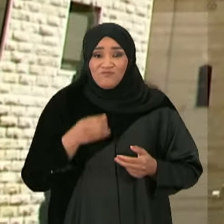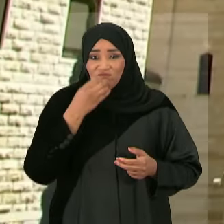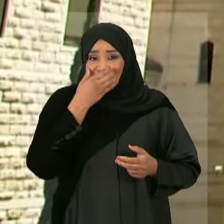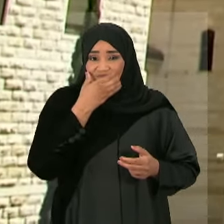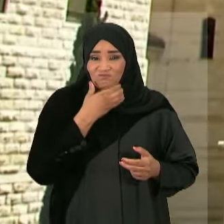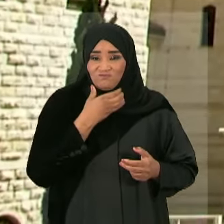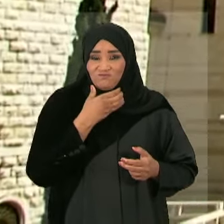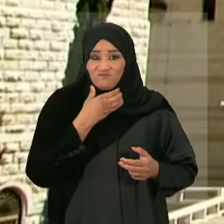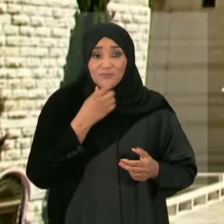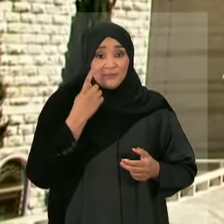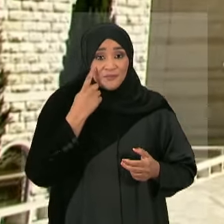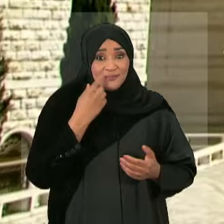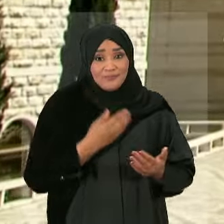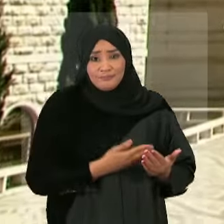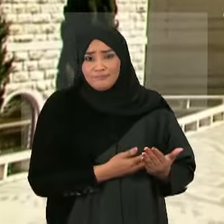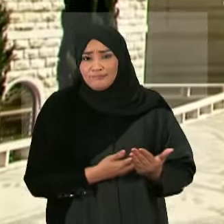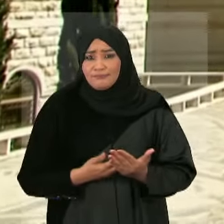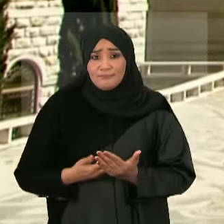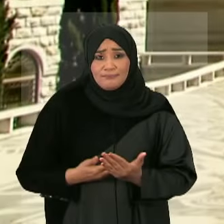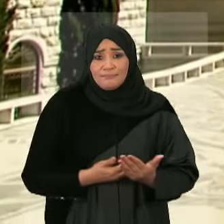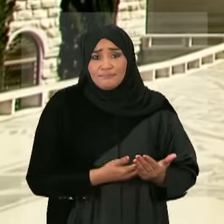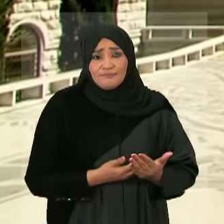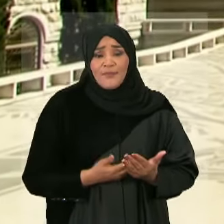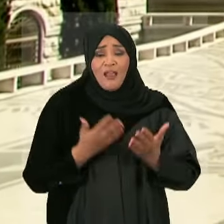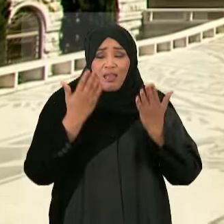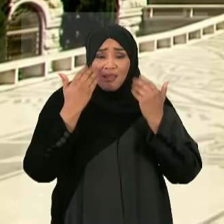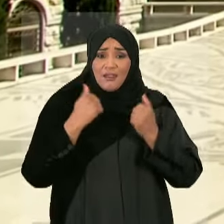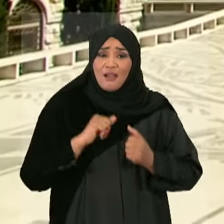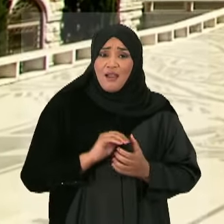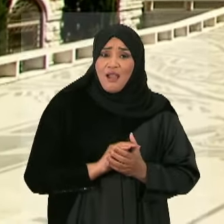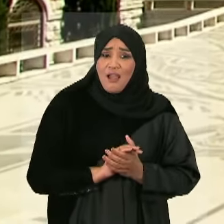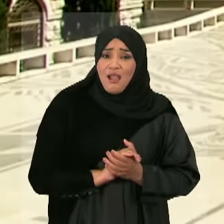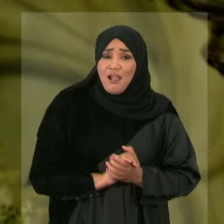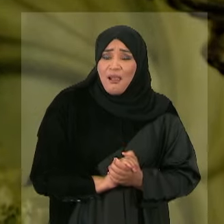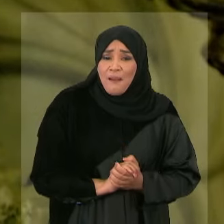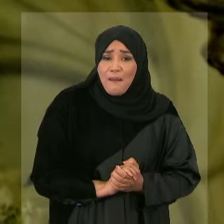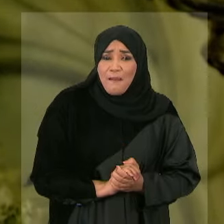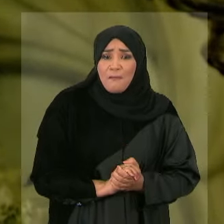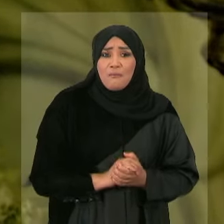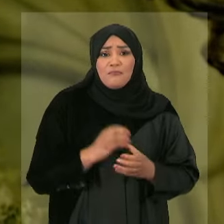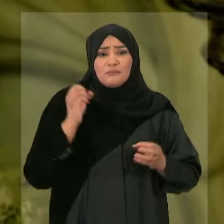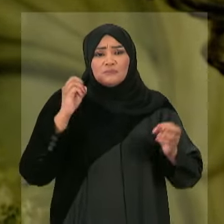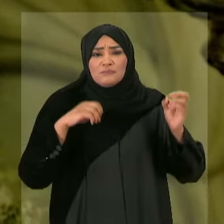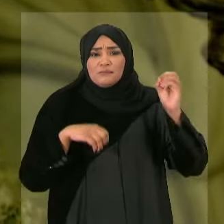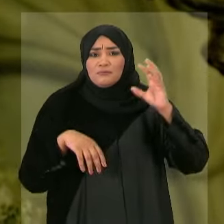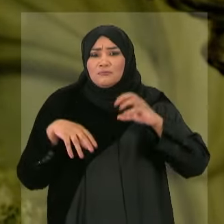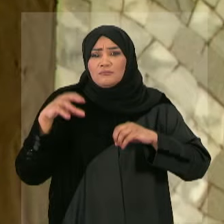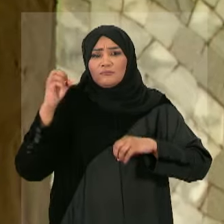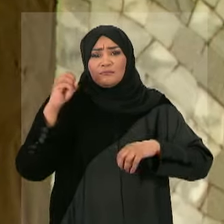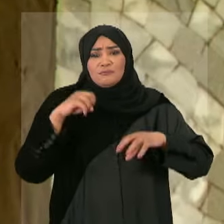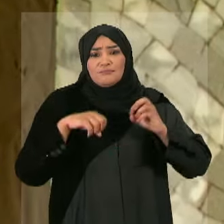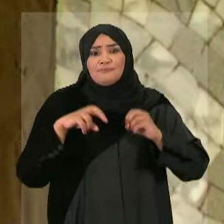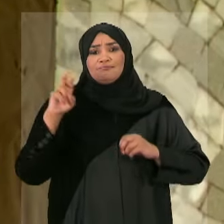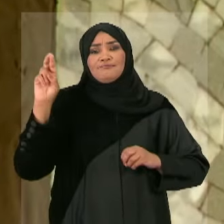وثيقة جدا. أولا البشارة كانت بالناصري ونفحة من روح الله والروح القدس وإلى آخره. والبشارة هي لما